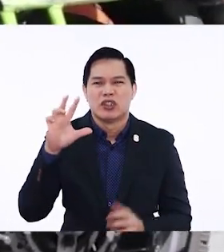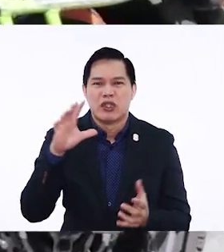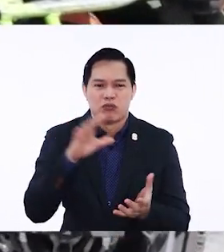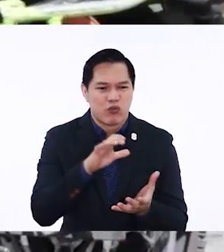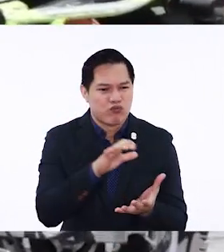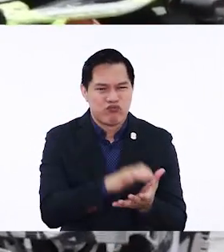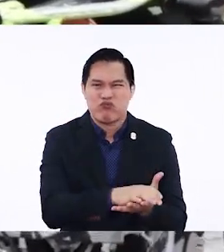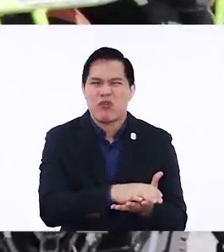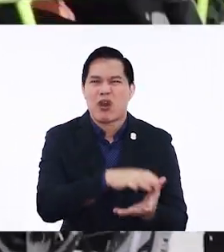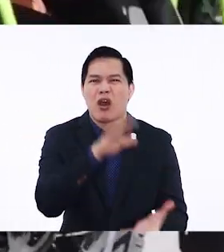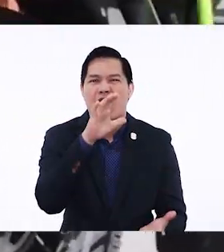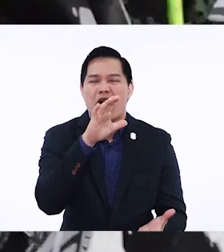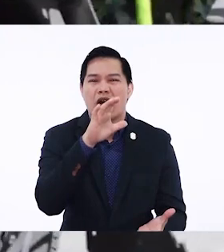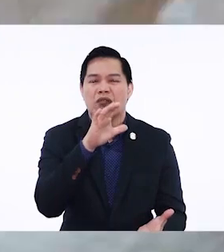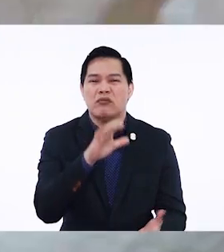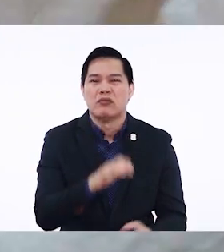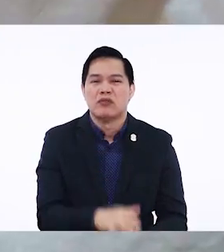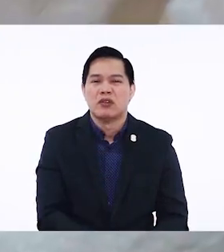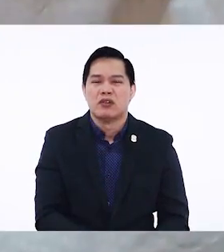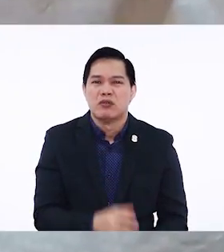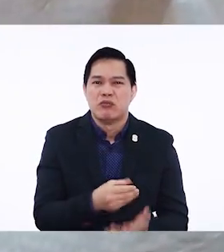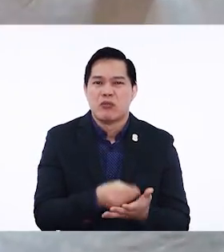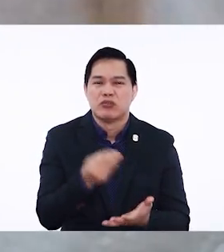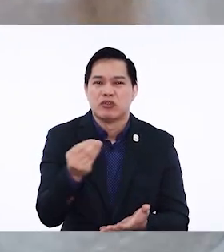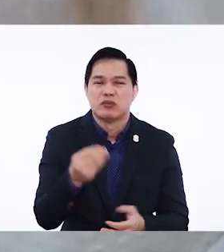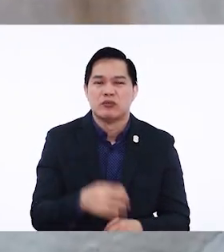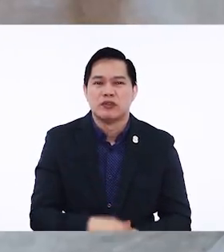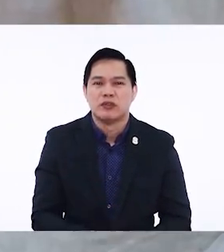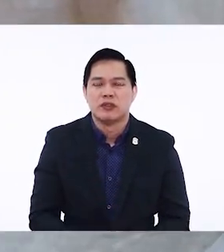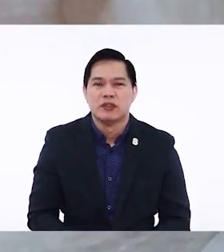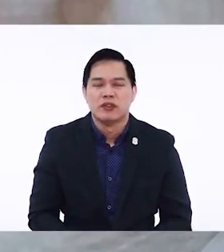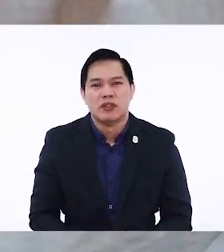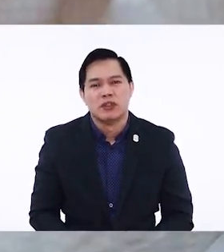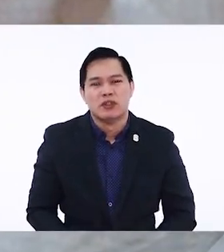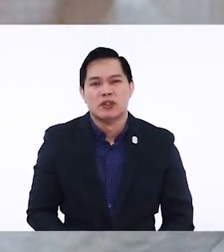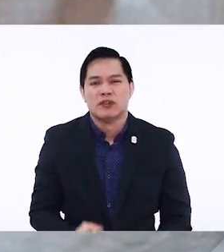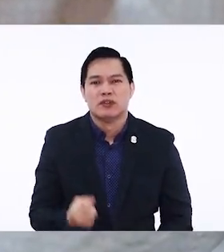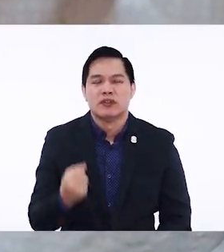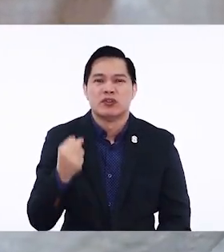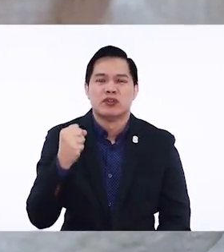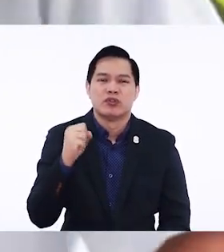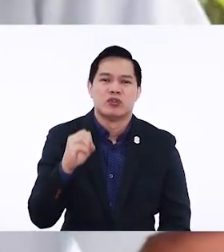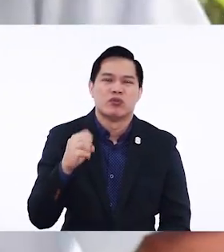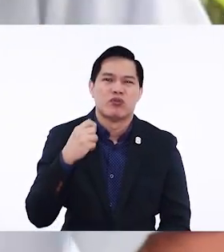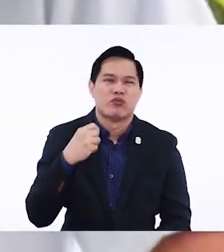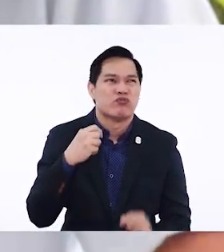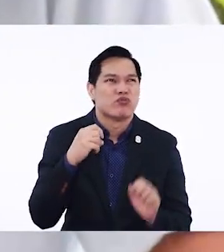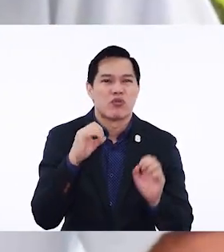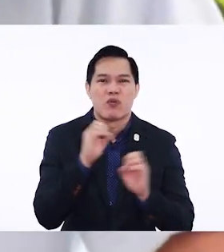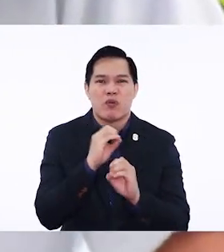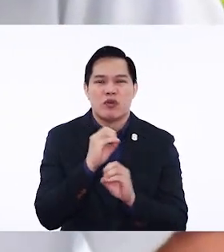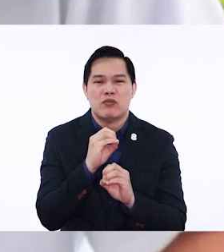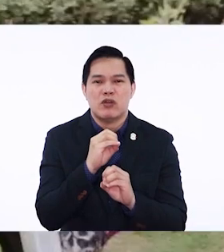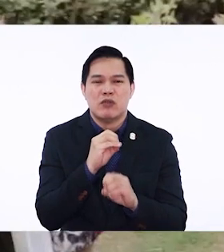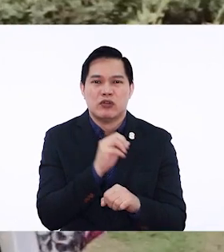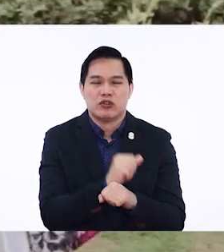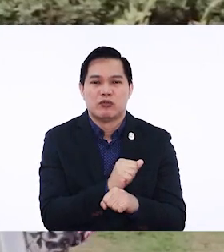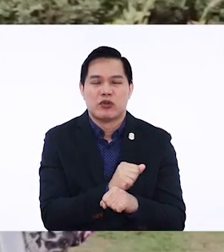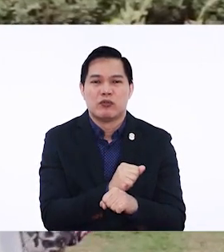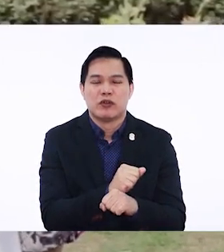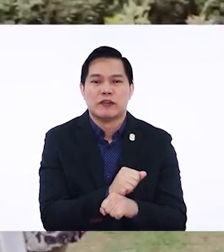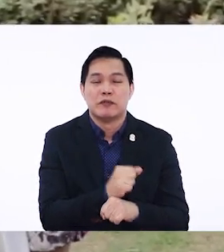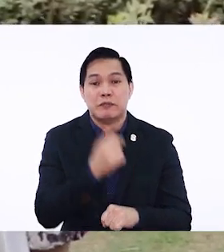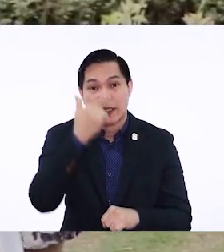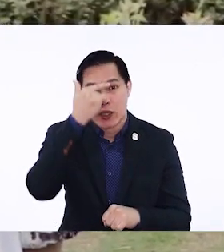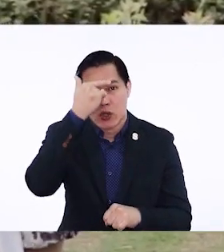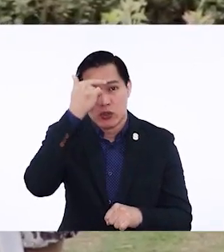ang tinaas ng pamasahe. Kaya dito muna pa, tanim-tanim lang muna na ano, wala naman matrabaho ng construction. Dahil sa